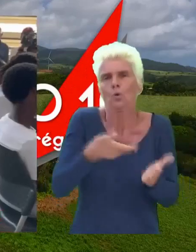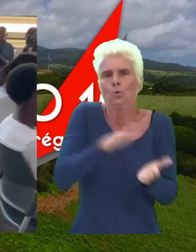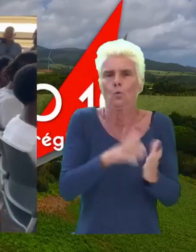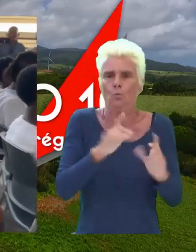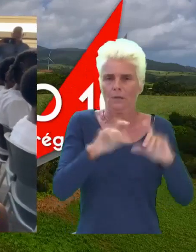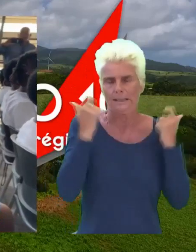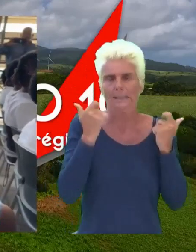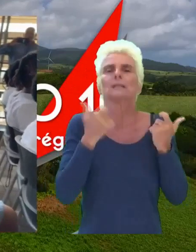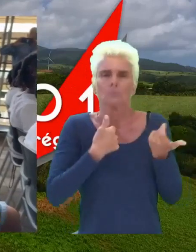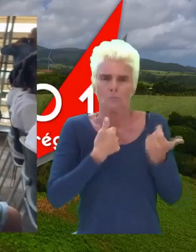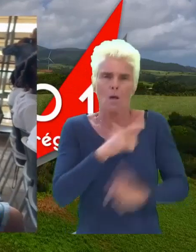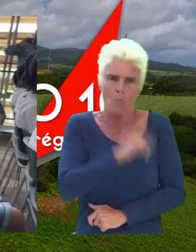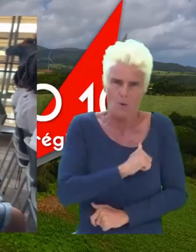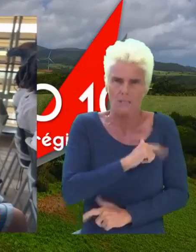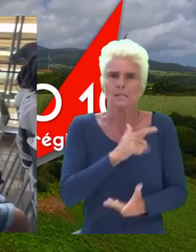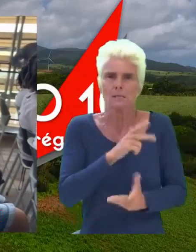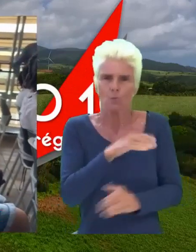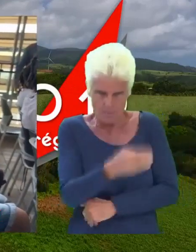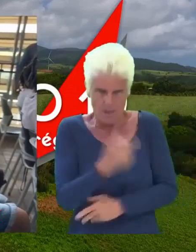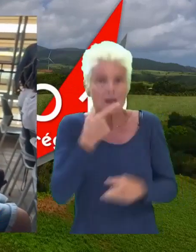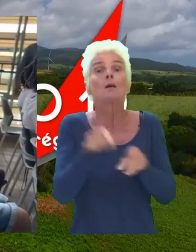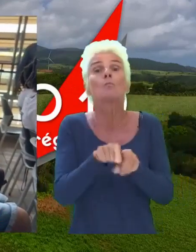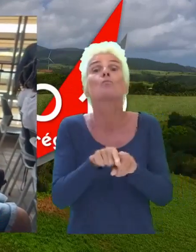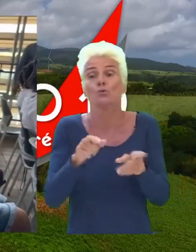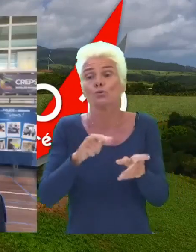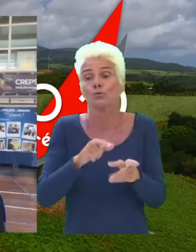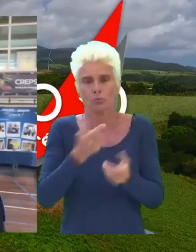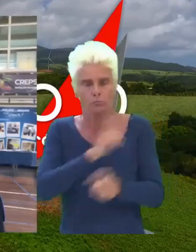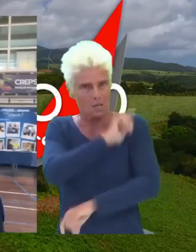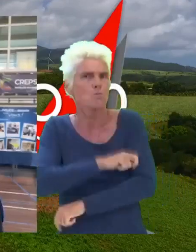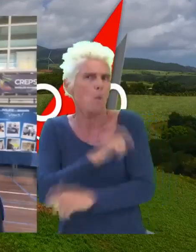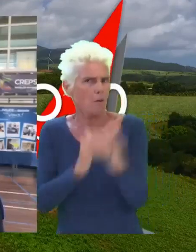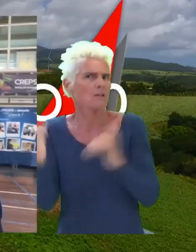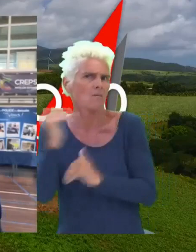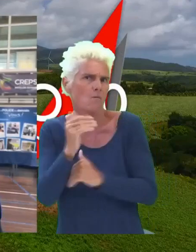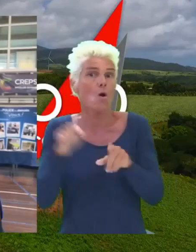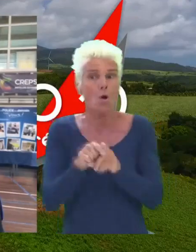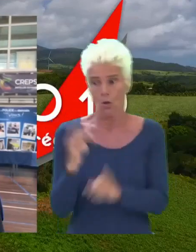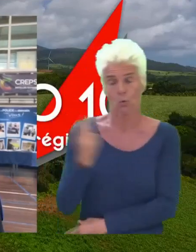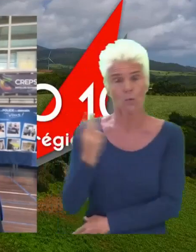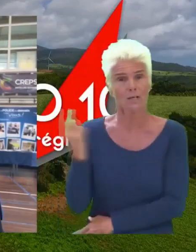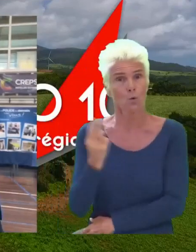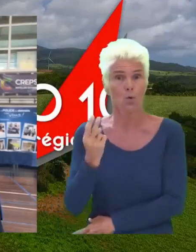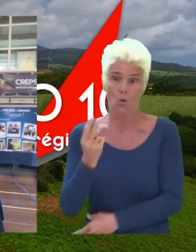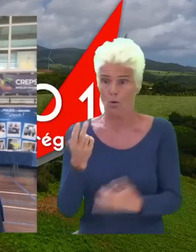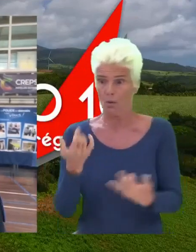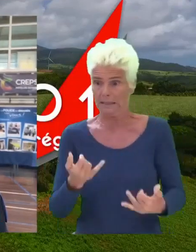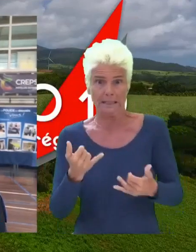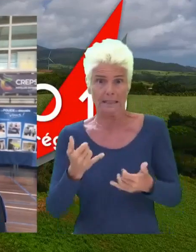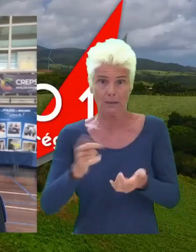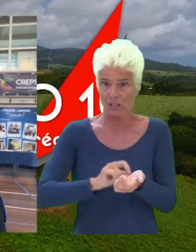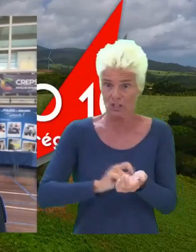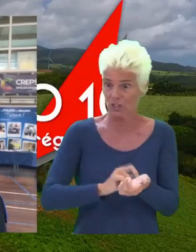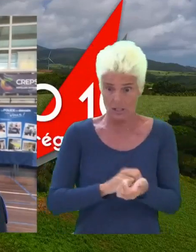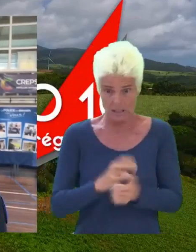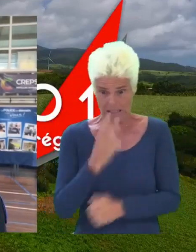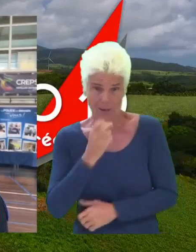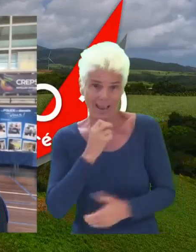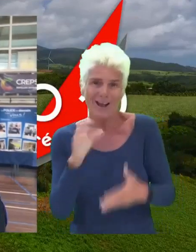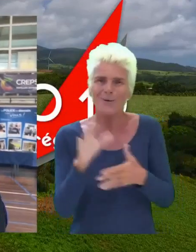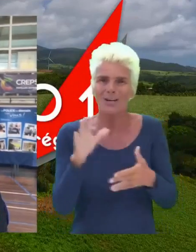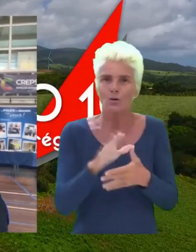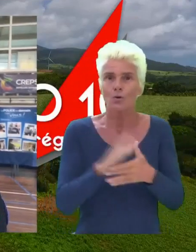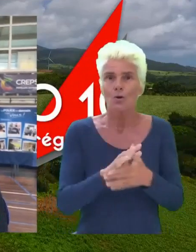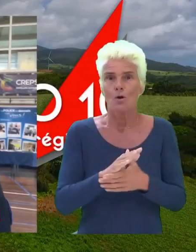sportive de haut niveau j'ai Romé guadeloupéen je suis guadeloupéenne nous sommes policier tous les deux à